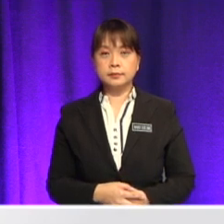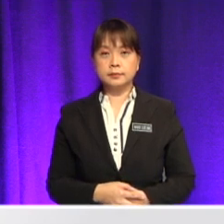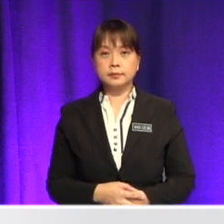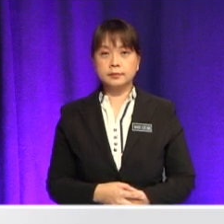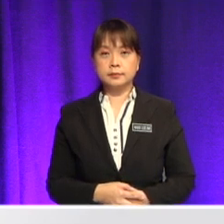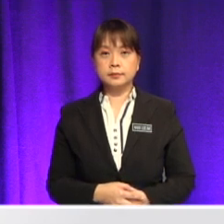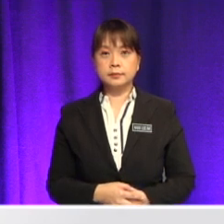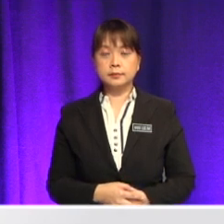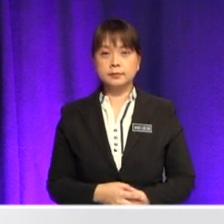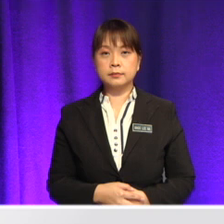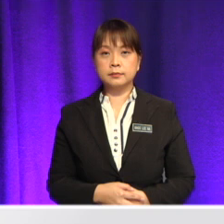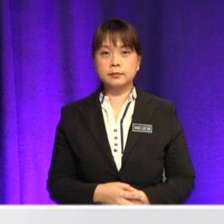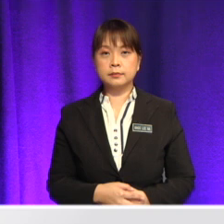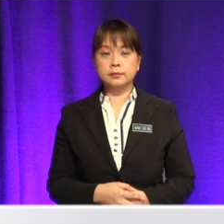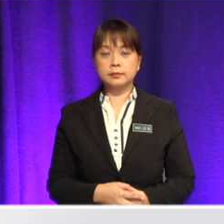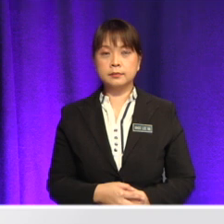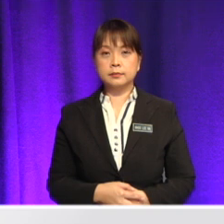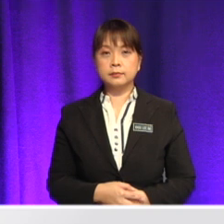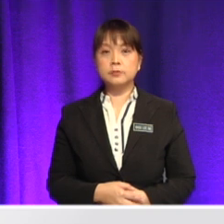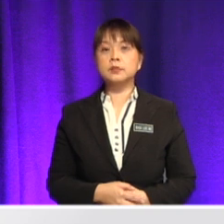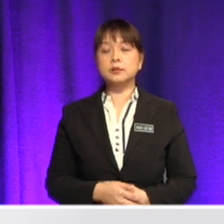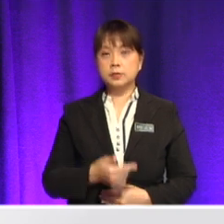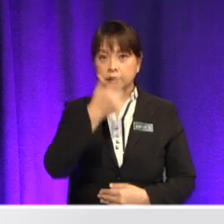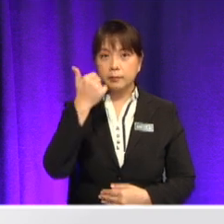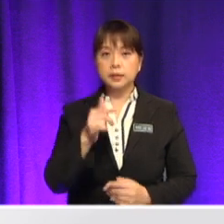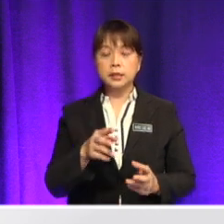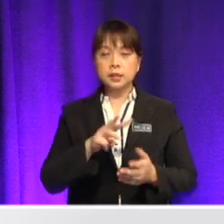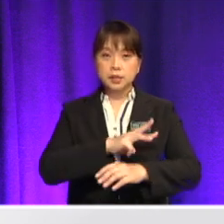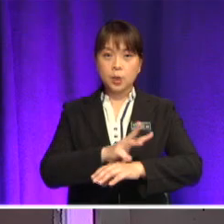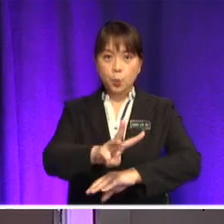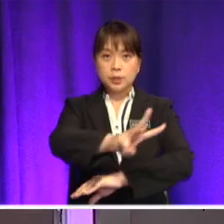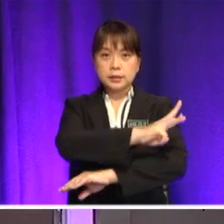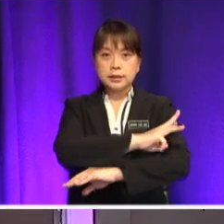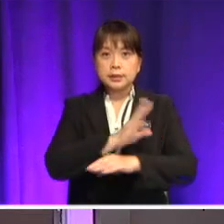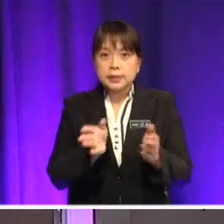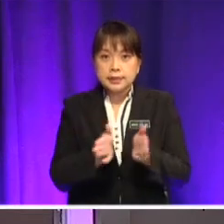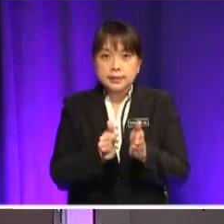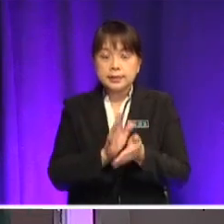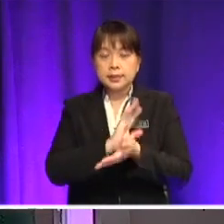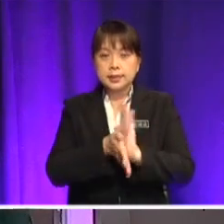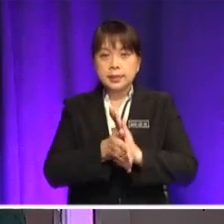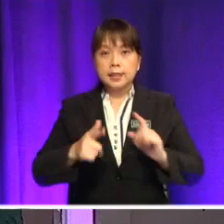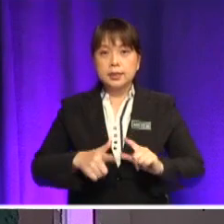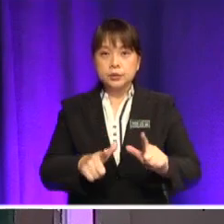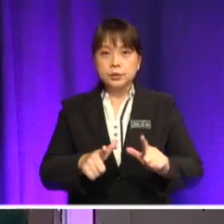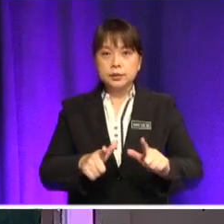jadi Hala zodiak akan berbeda Oke terima kasih